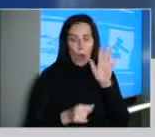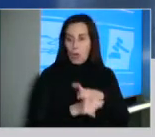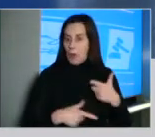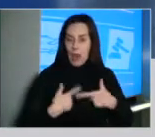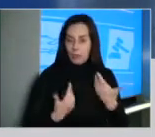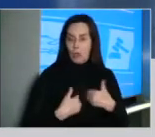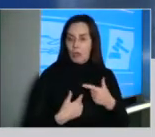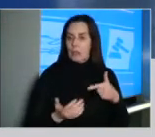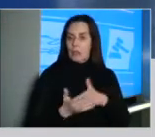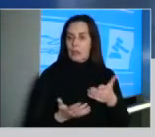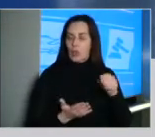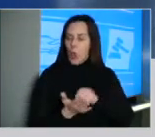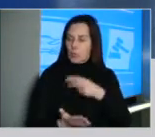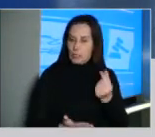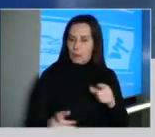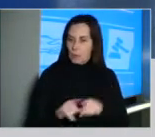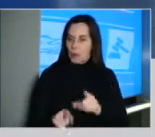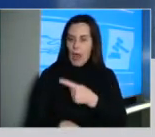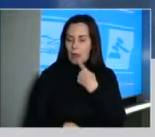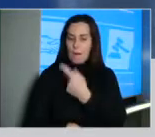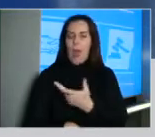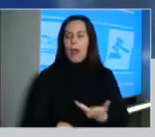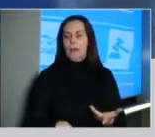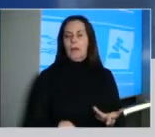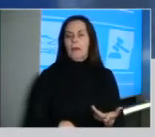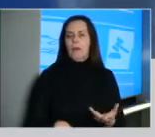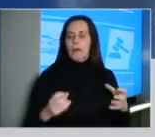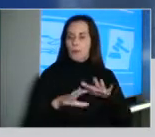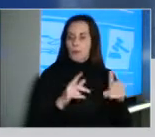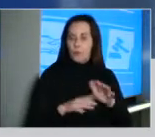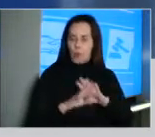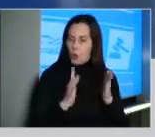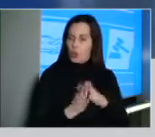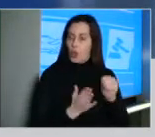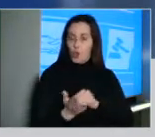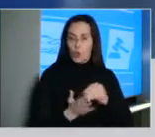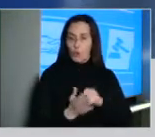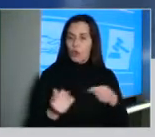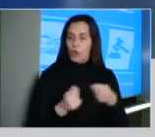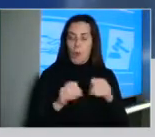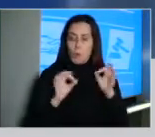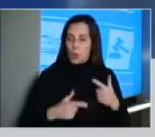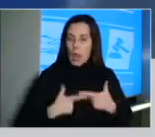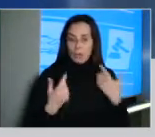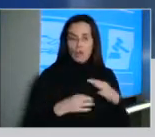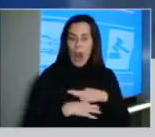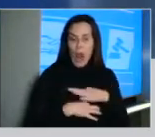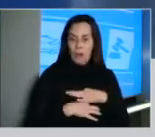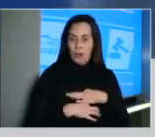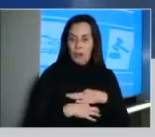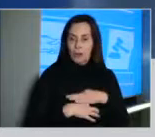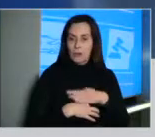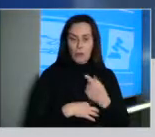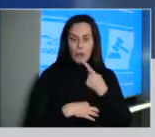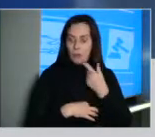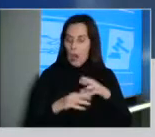החיים שלהם, אם זה דוחות כספיים כמו שהזכרתי בהתחלה עם החברות הממשלתיות וכל מיני נתונים שקשורים ממש לחיים שלנו בתור אזרחים, את